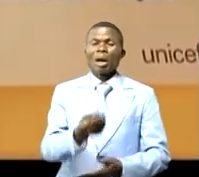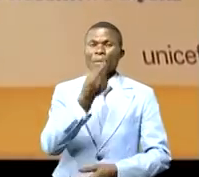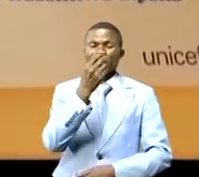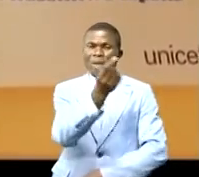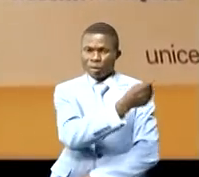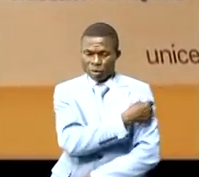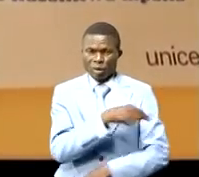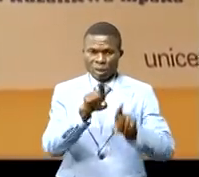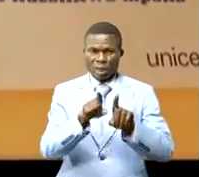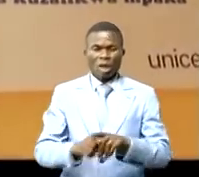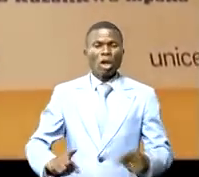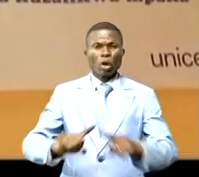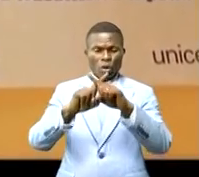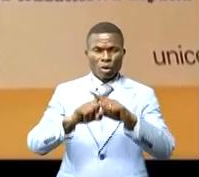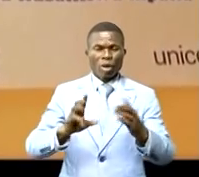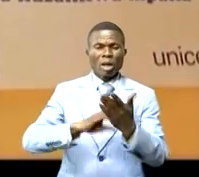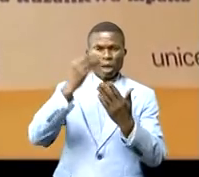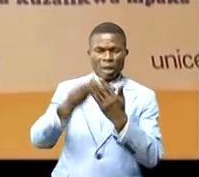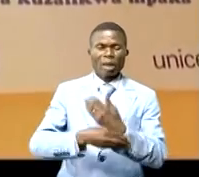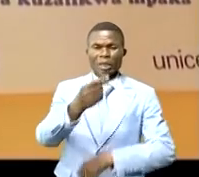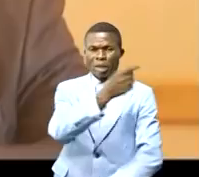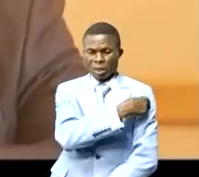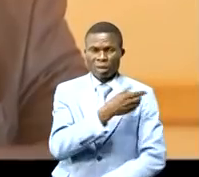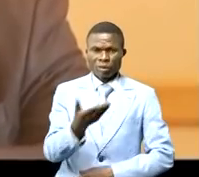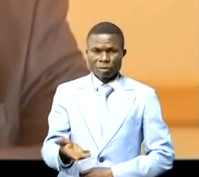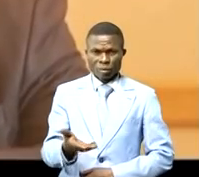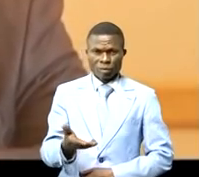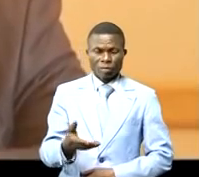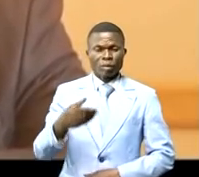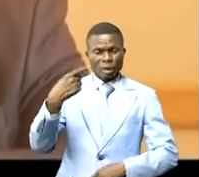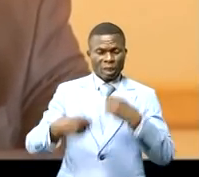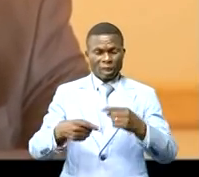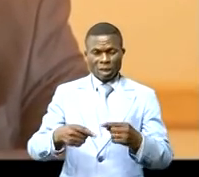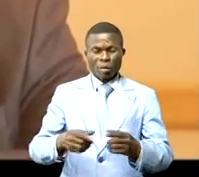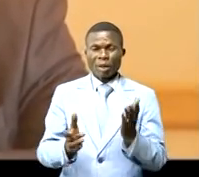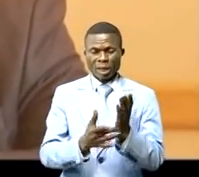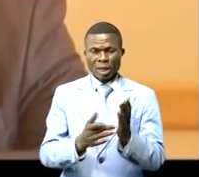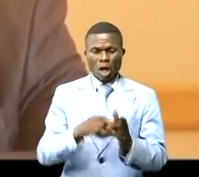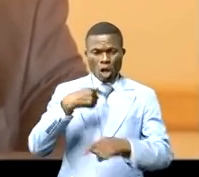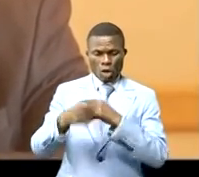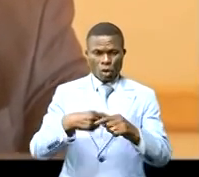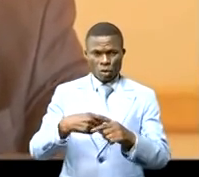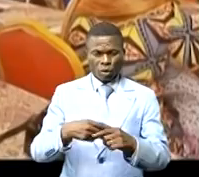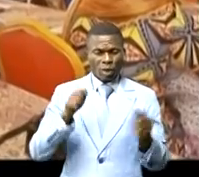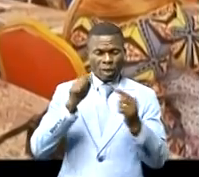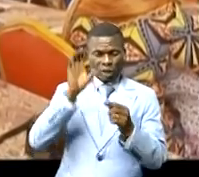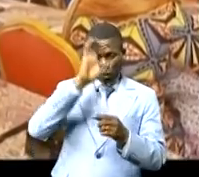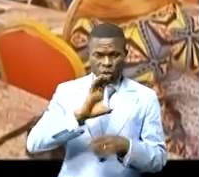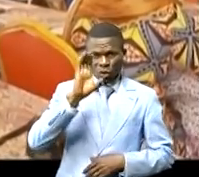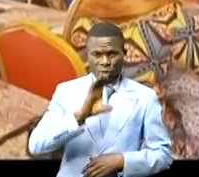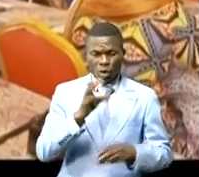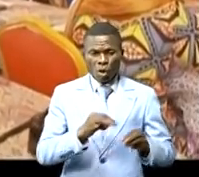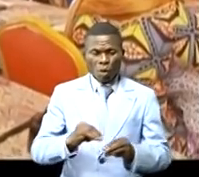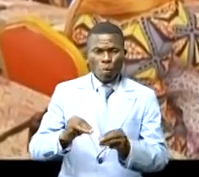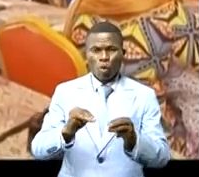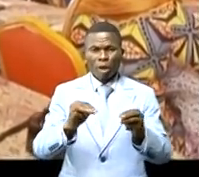intrants, aussi les conflits avec les calendriers vaccinales. Un débat stratégique a été ouvert dans les seuls buts de rechercher des voies